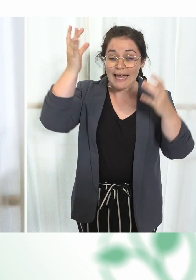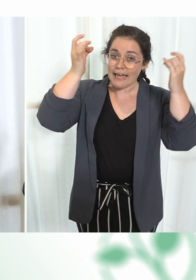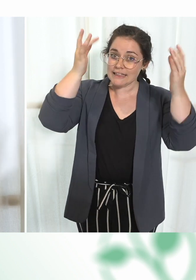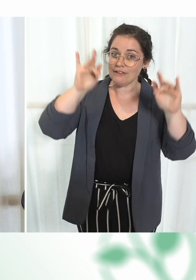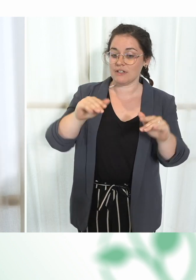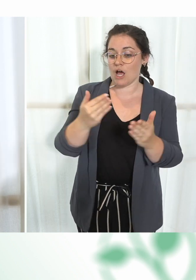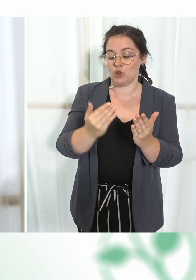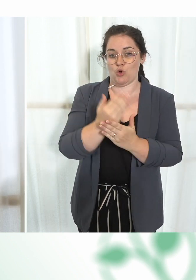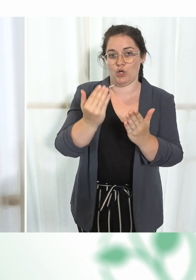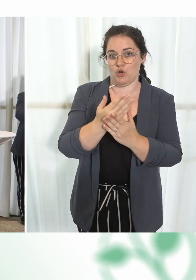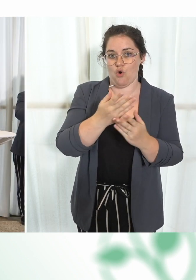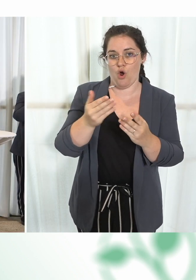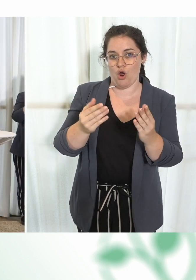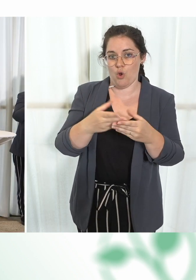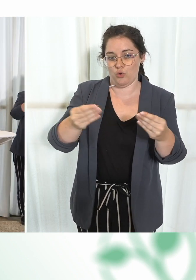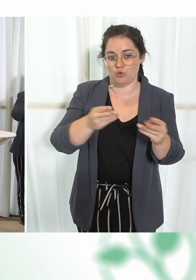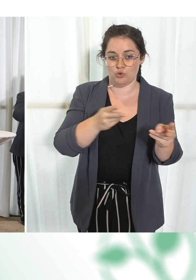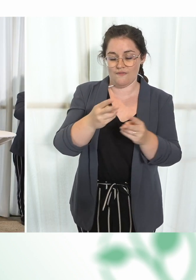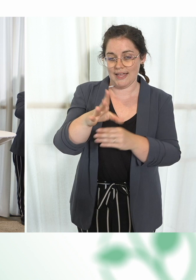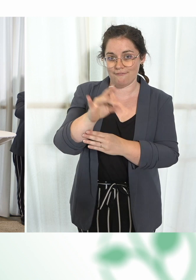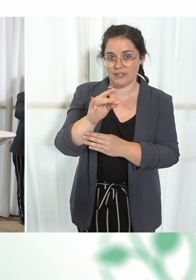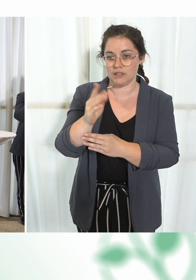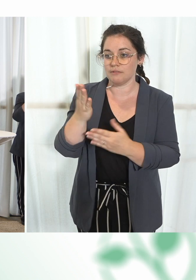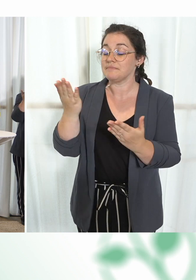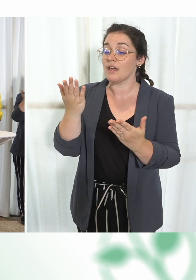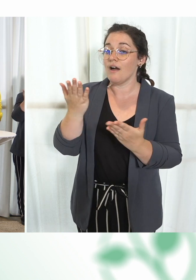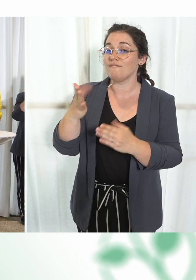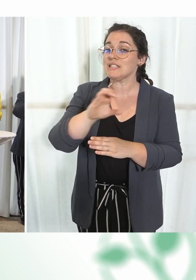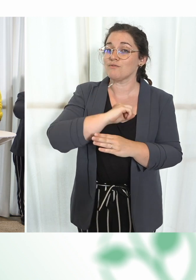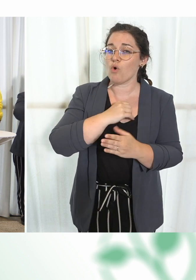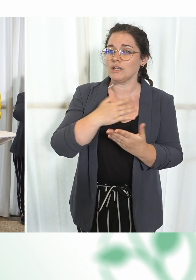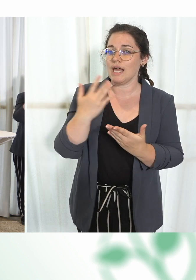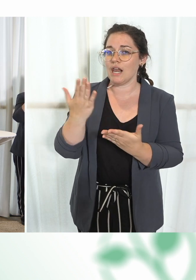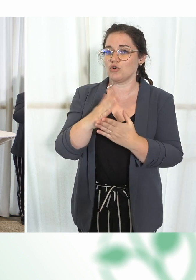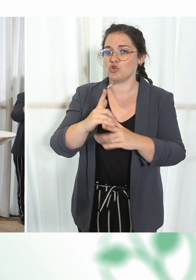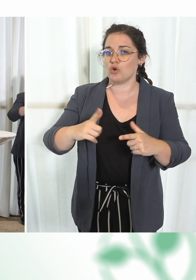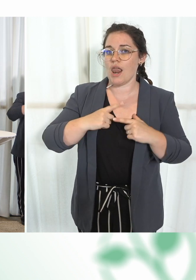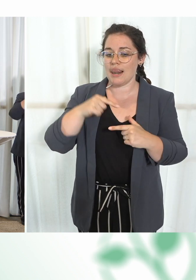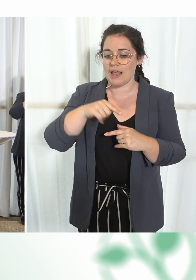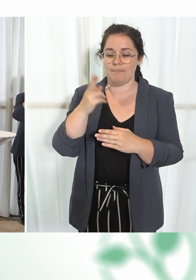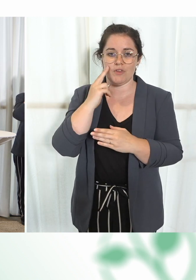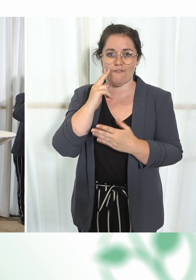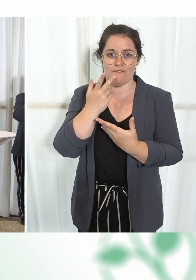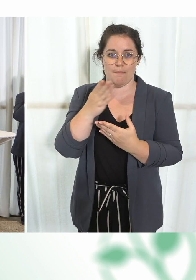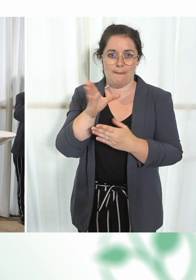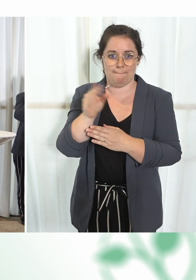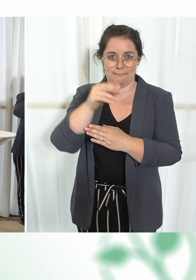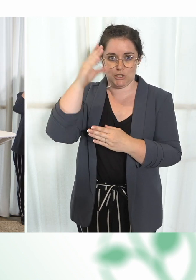neue Lösungswege zu finden. Welche Vorteile haben Sie denn erlebt im Betrieb selbst mit Menschen mit Behinderung in der Anstellung?